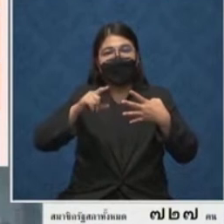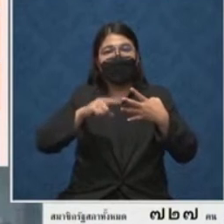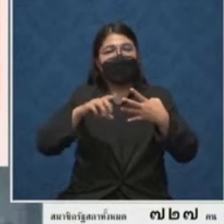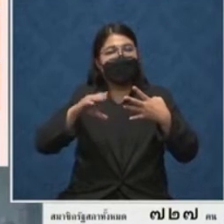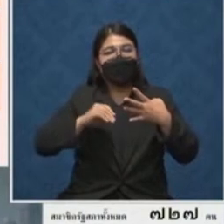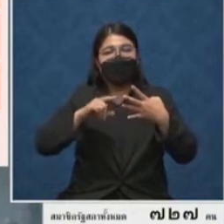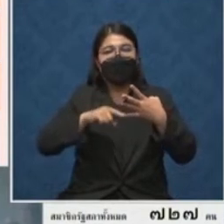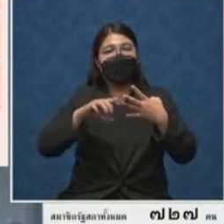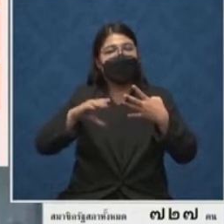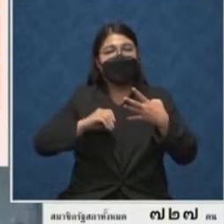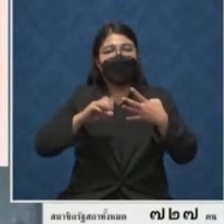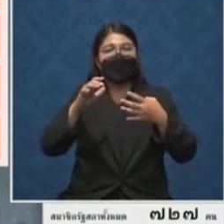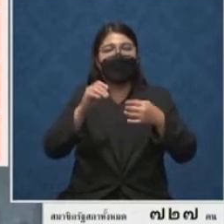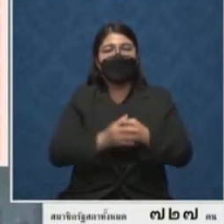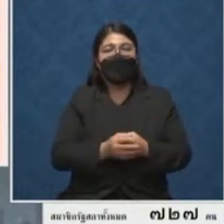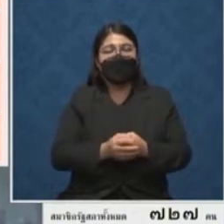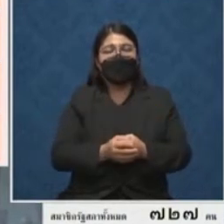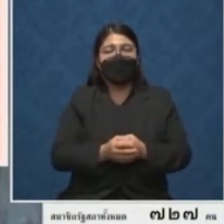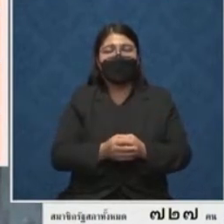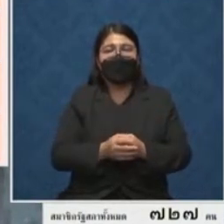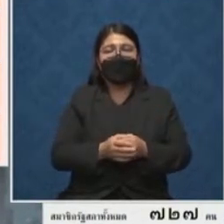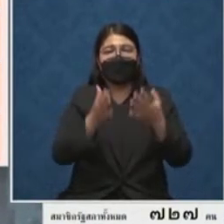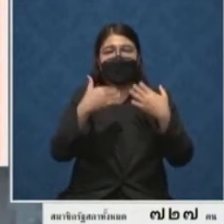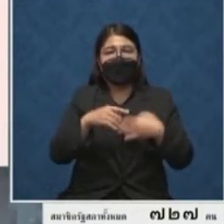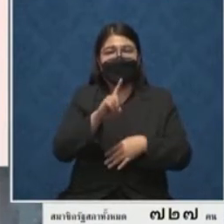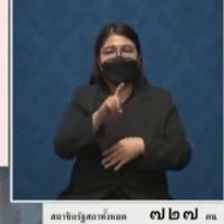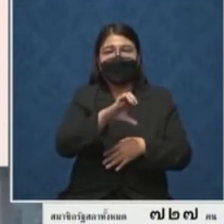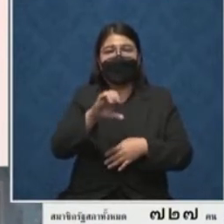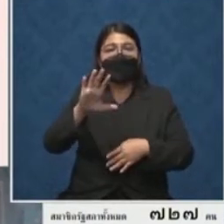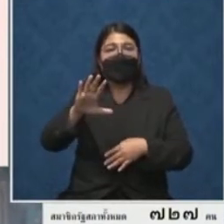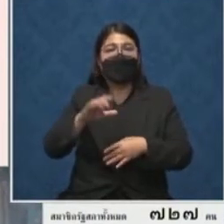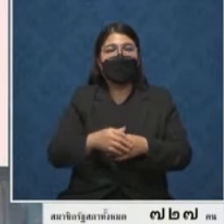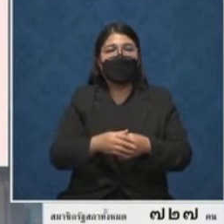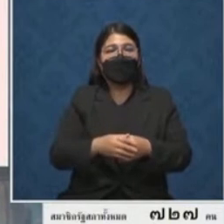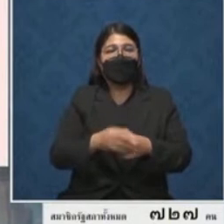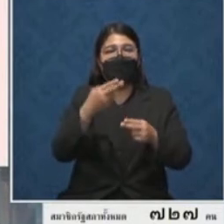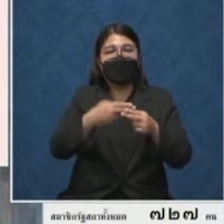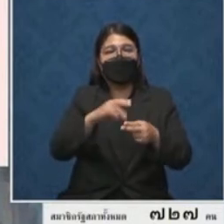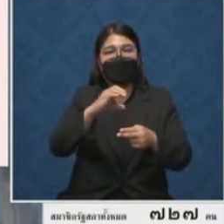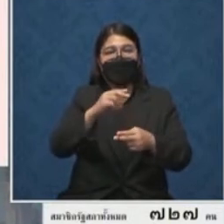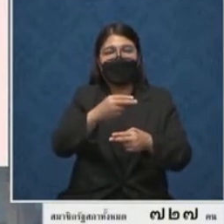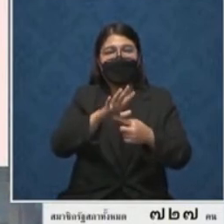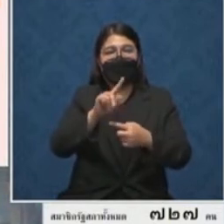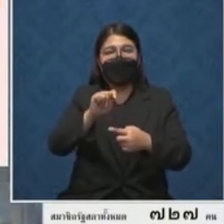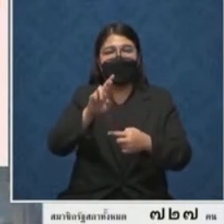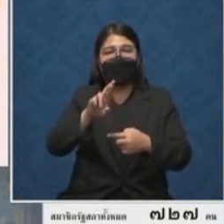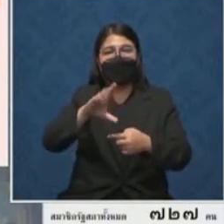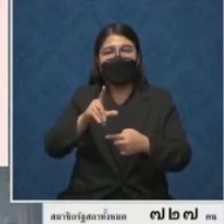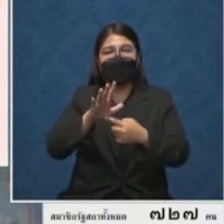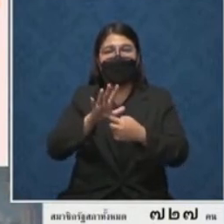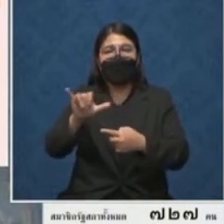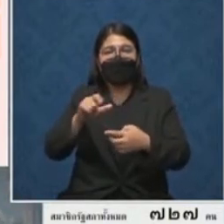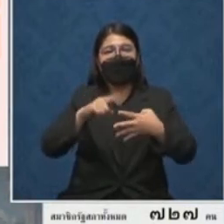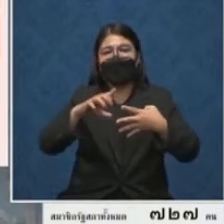4ไม่รับหลักการครับ 105พลเอกชัดชัยสาลิกัญญะ 1ไม่รับหลักการ2ไม่รับหลัก